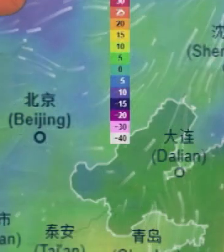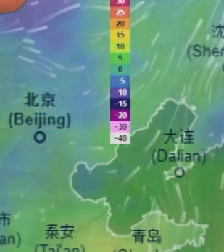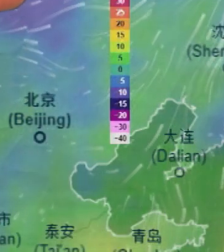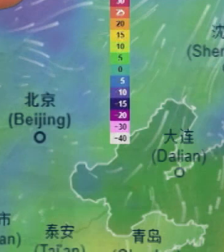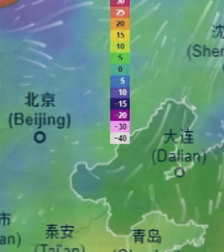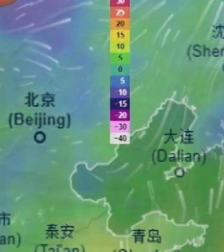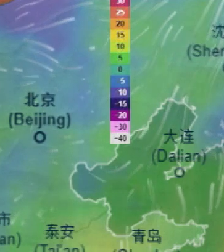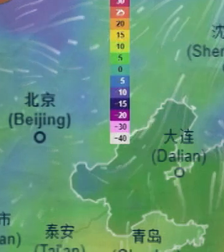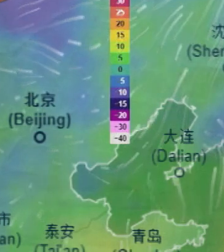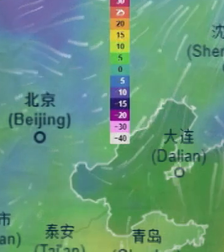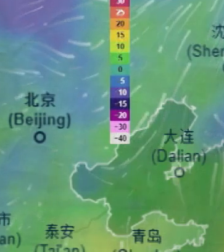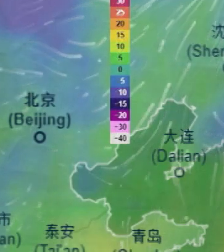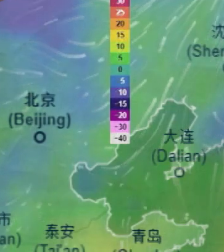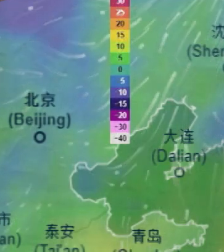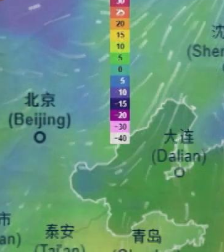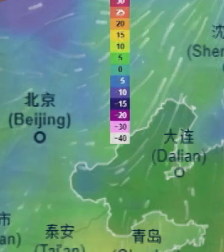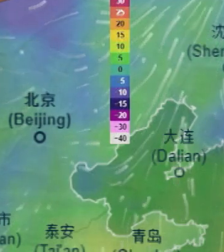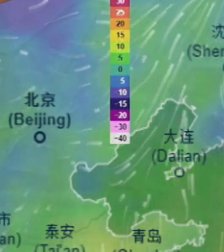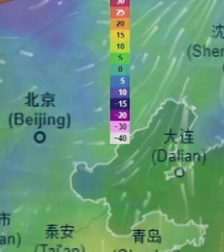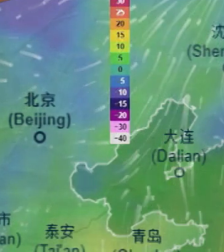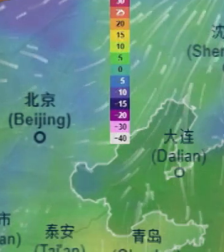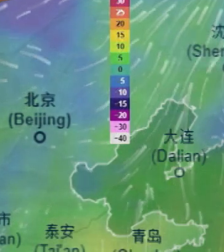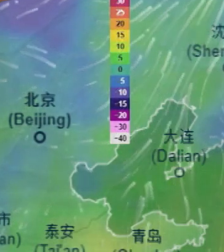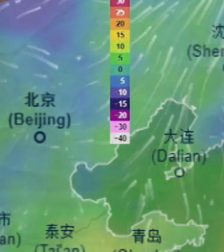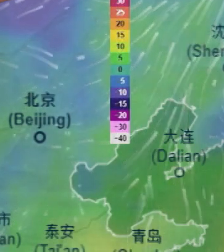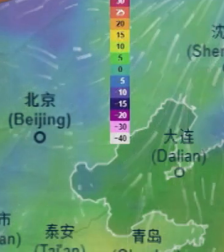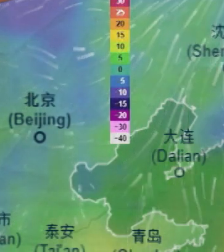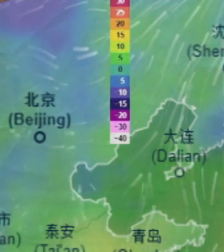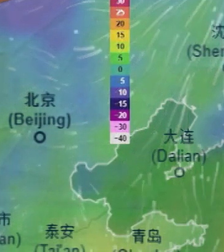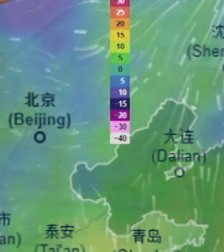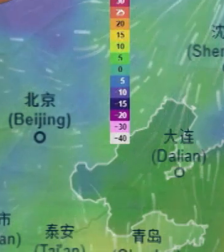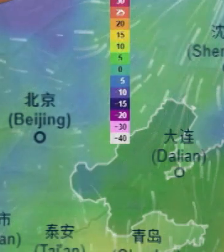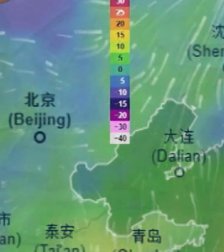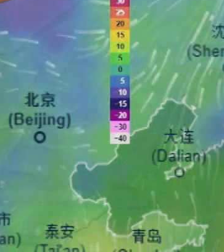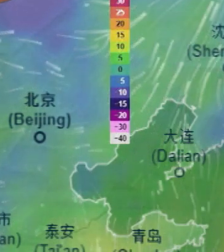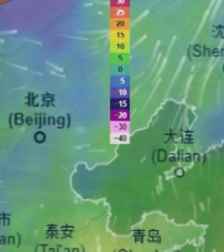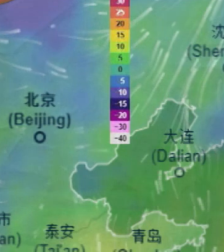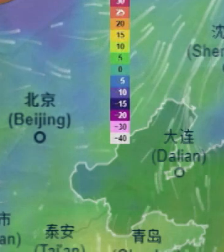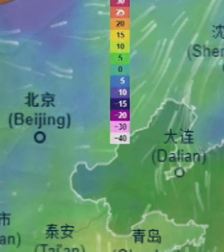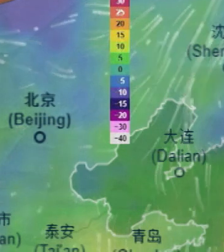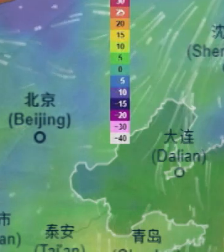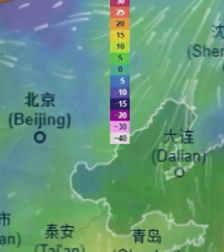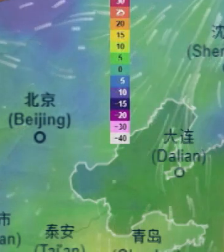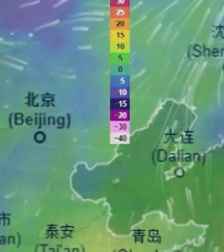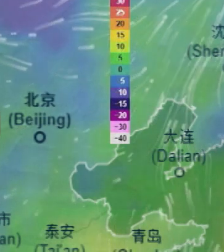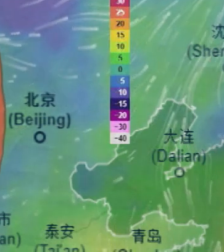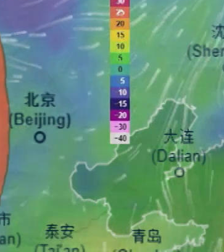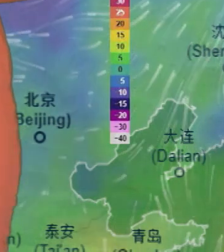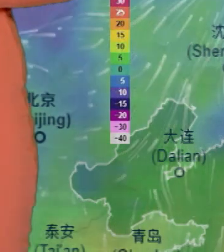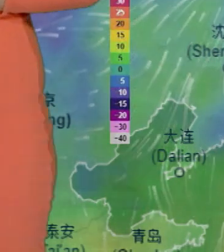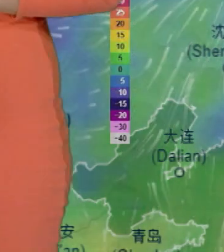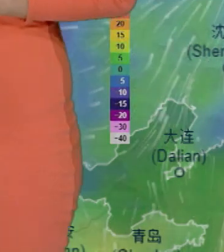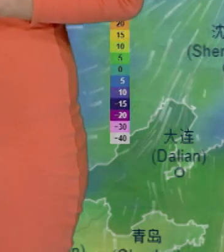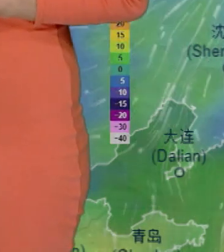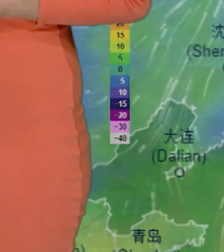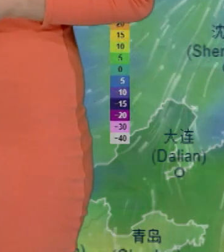хотгор завхан голын их хүрэн бэлчэр Эдэртэс голын хөндөй орчимд шөндөө 30-35 өдөртө 22-27 км/цаг. За уулархаг нутаг